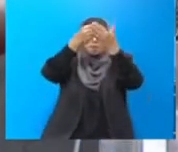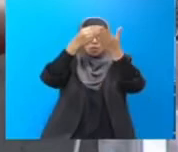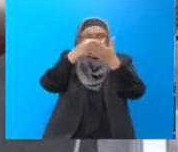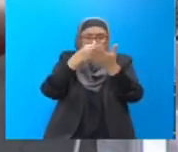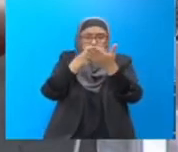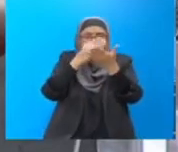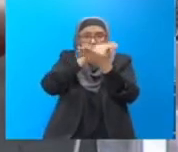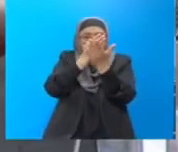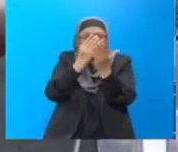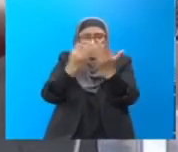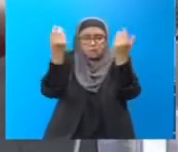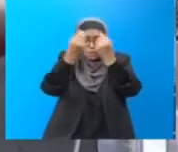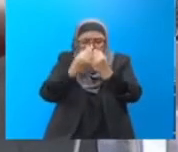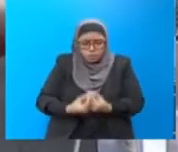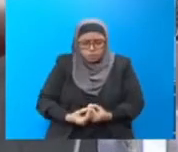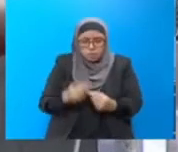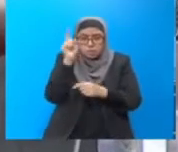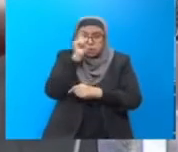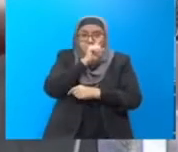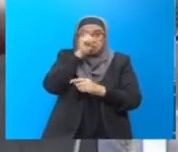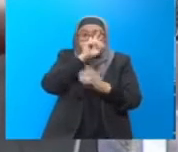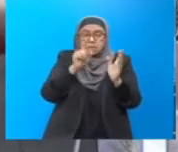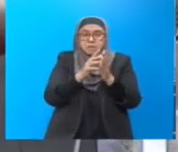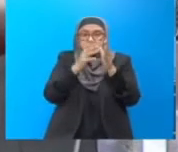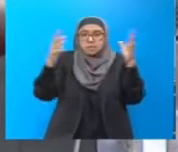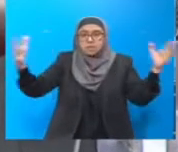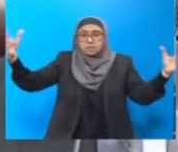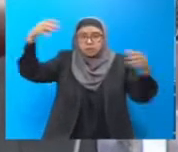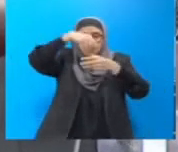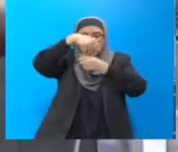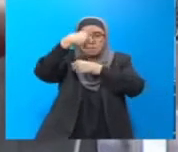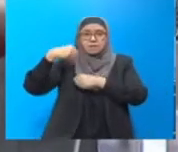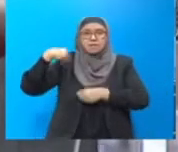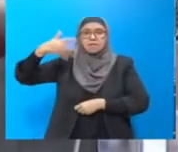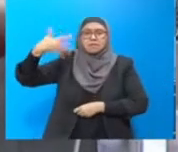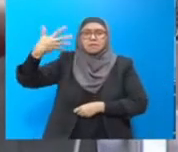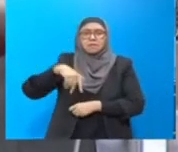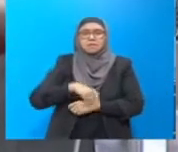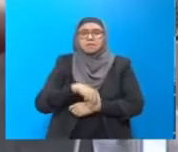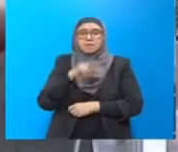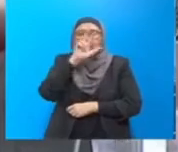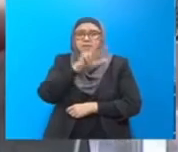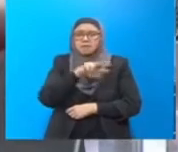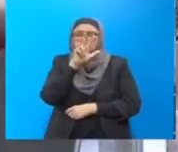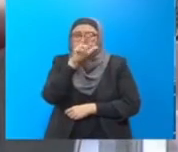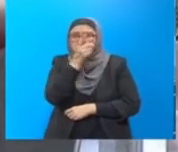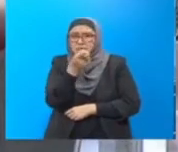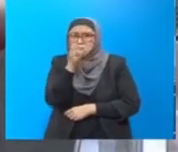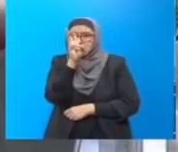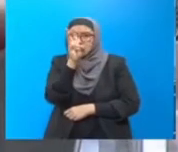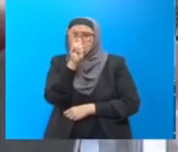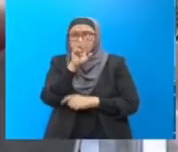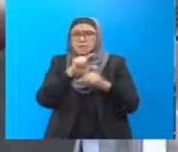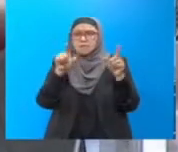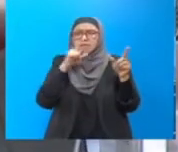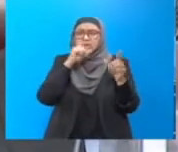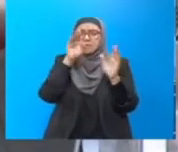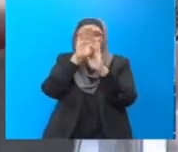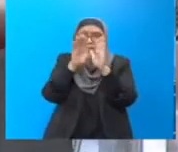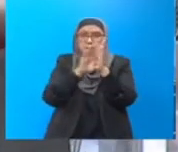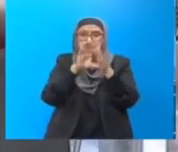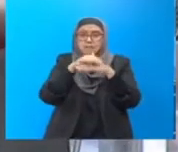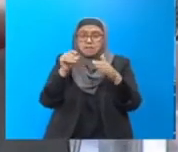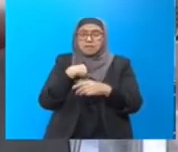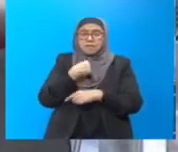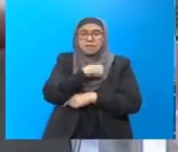lebih kurang 322 paint ambilin tetapi kita mesti paham bahwa asas pajak